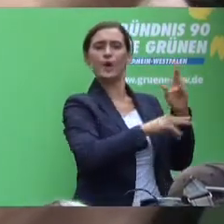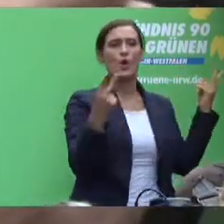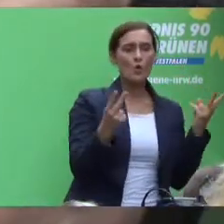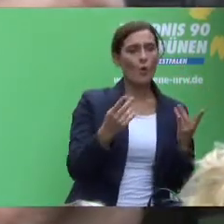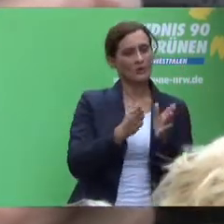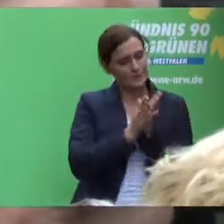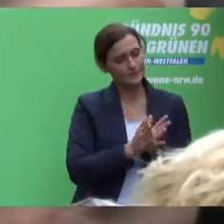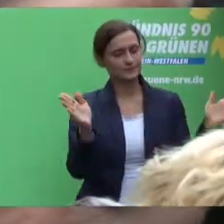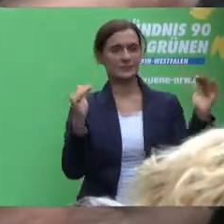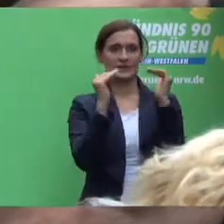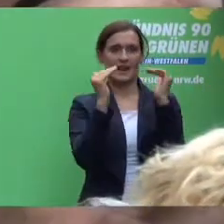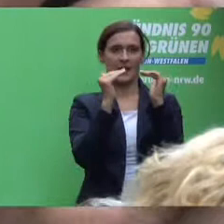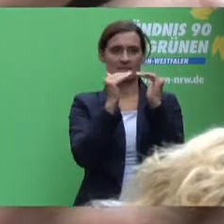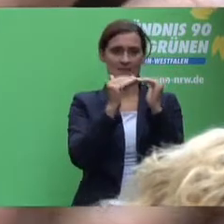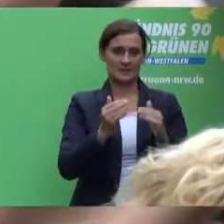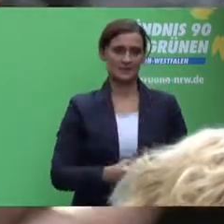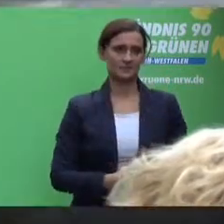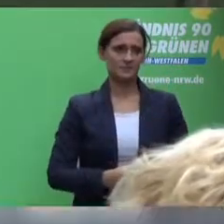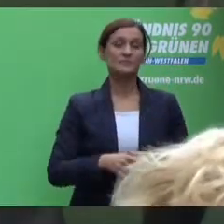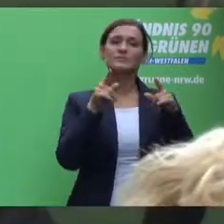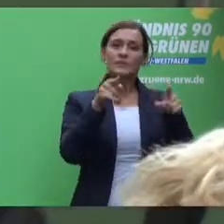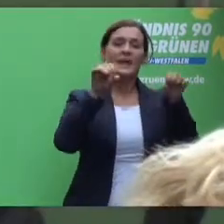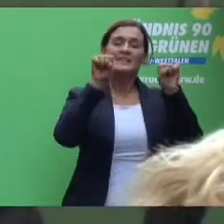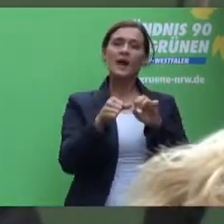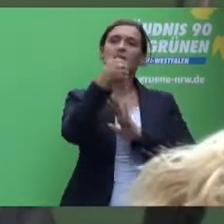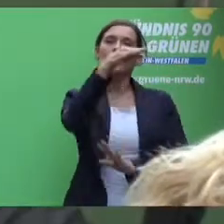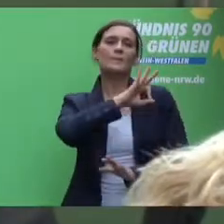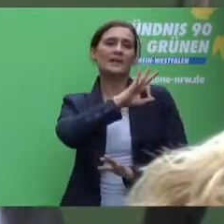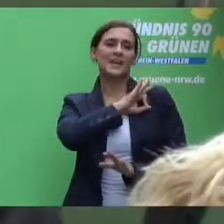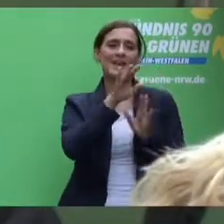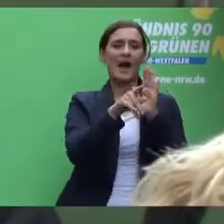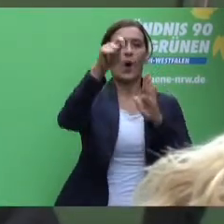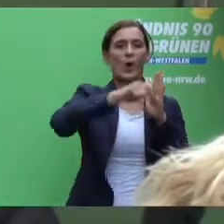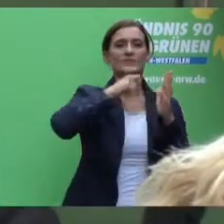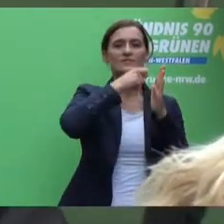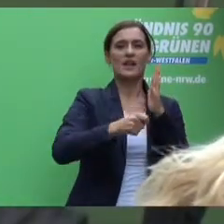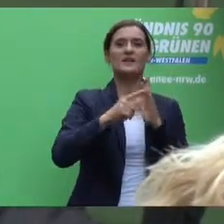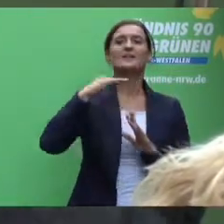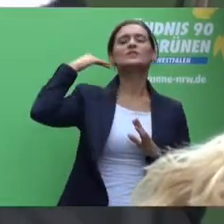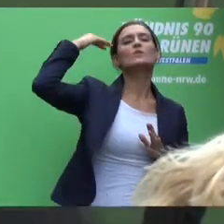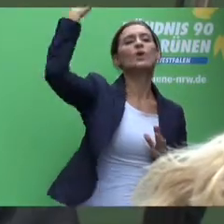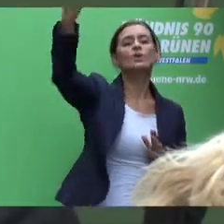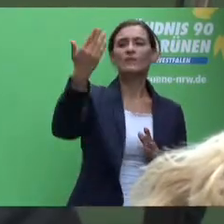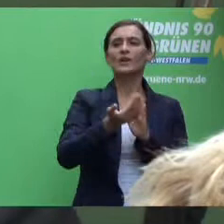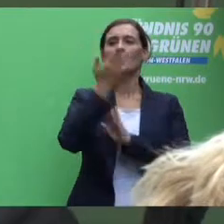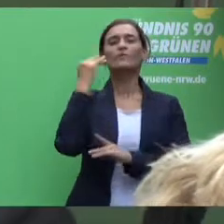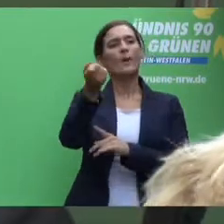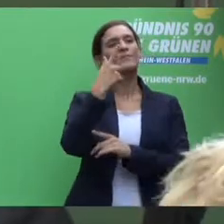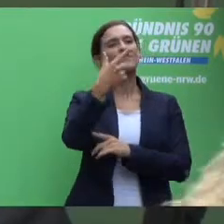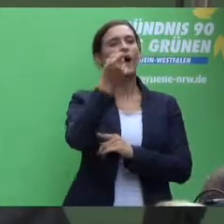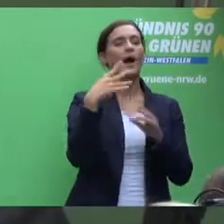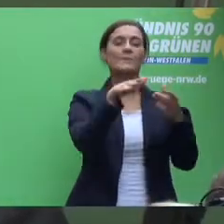Sie können die Parteien wählen, die sich am Ende des Tages von der Pharmalobby, vom Verband der